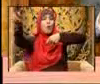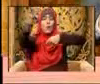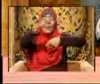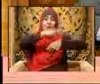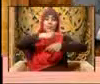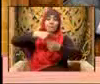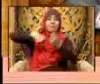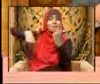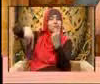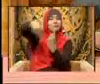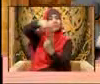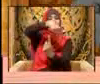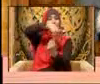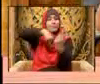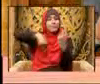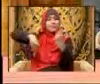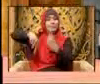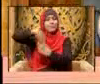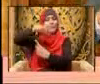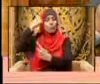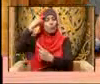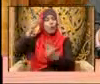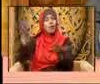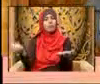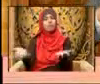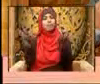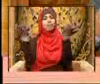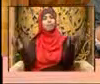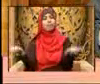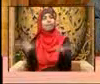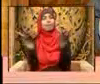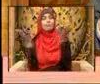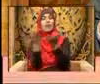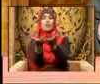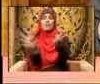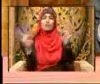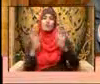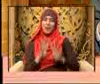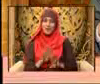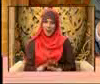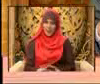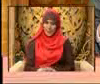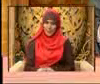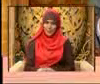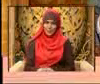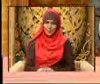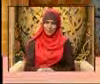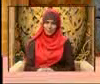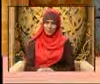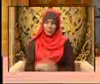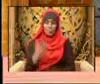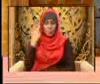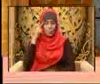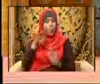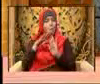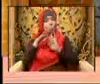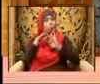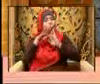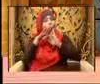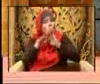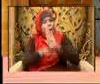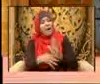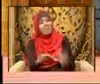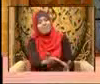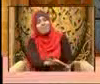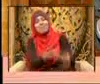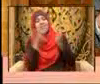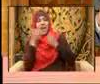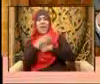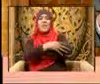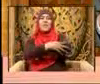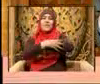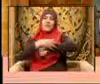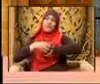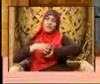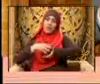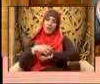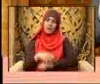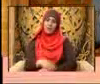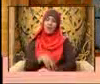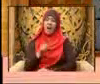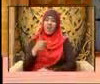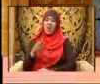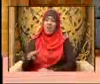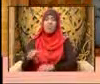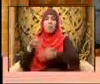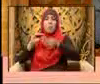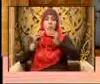وهكذا دواليك، حتى ننهض بالمجتمع وننهض بهؤلاء المحتاجين وننتشل أيضا هؤلاء الذين نعم